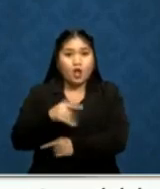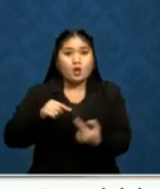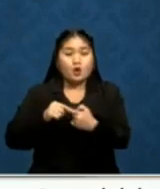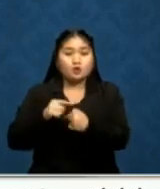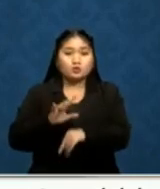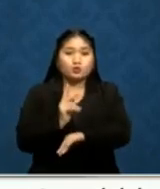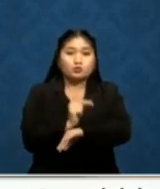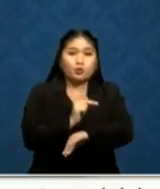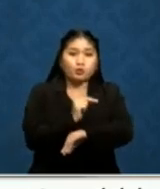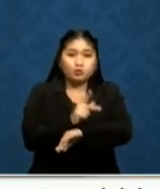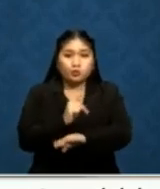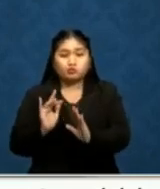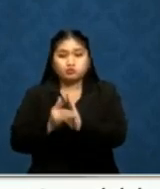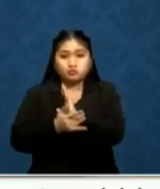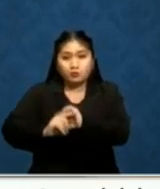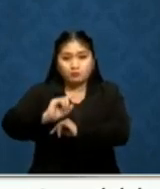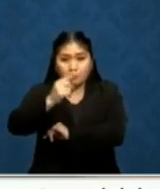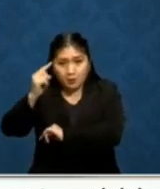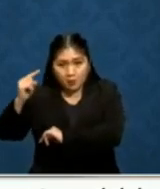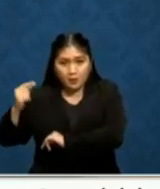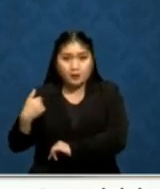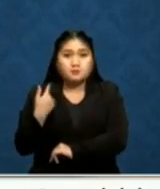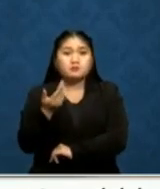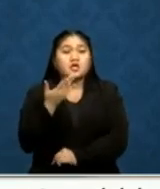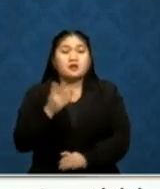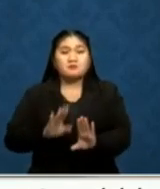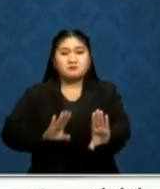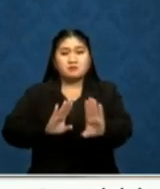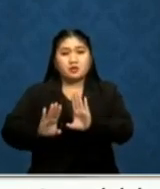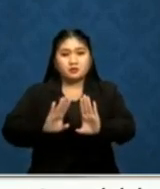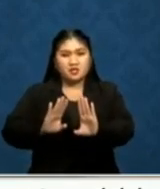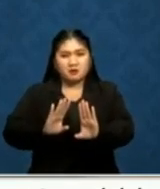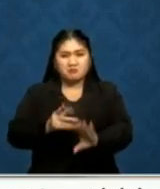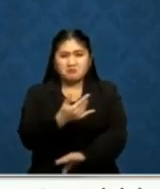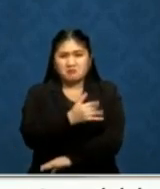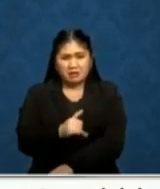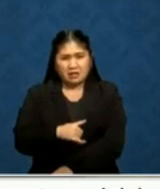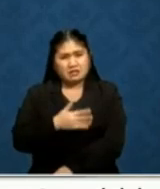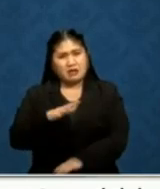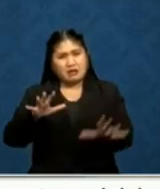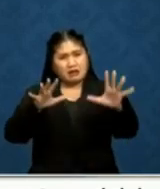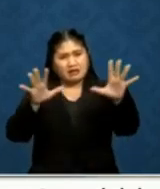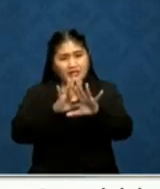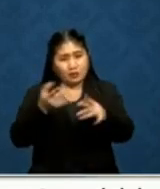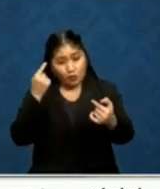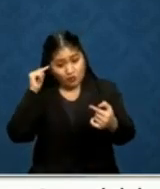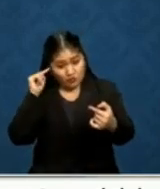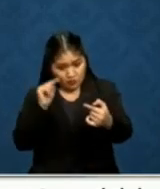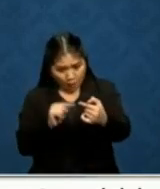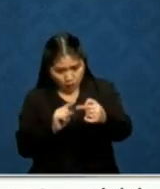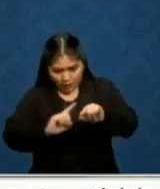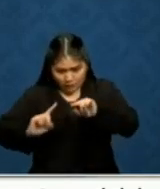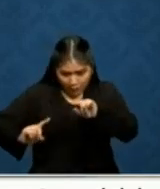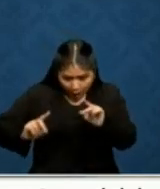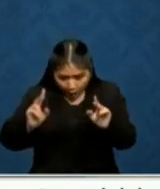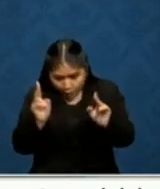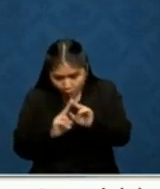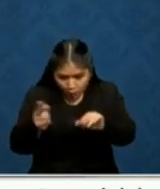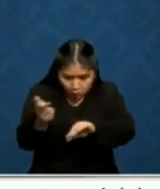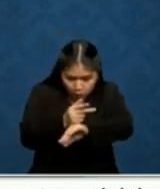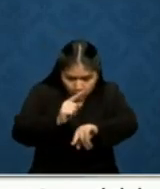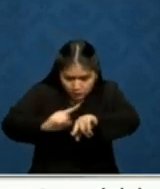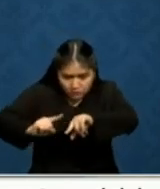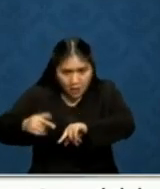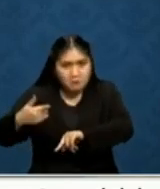านเทคโนโลยีที่ทันสมัยแต่ก็เปรียบเสมือนดาบสองคมที่มีการเข้าถึงเรื่องทางเพศได้อย่างง่ายดายอาจท